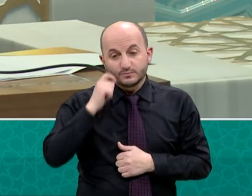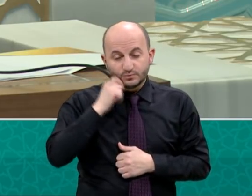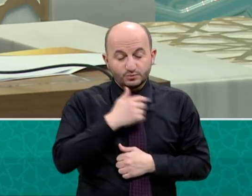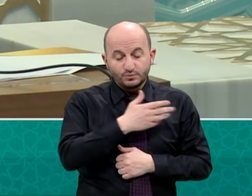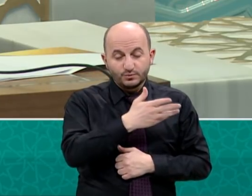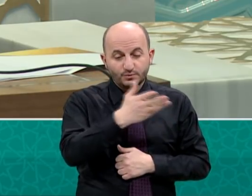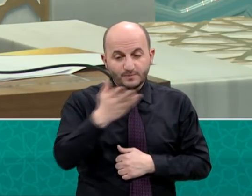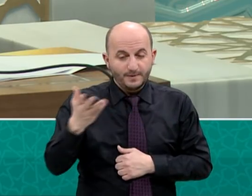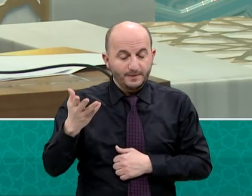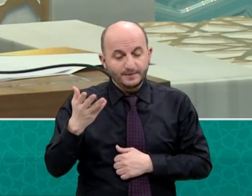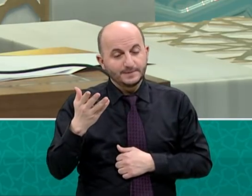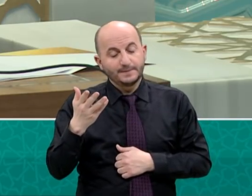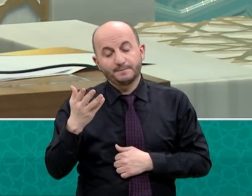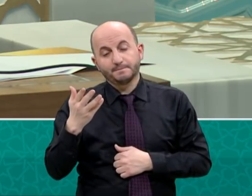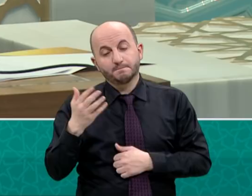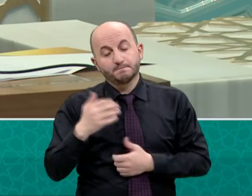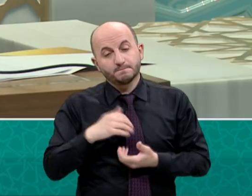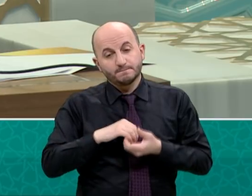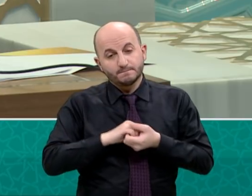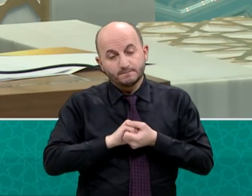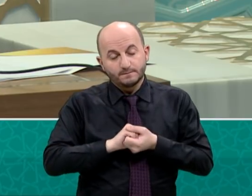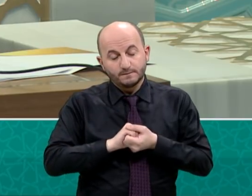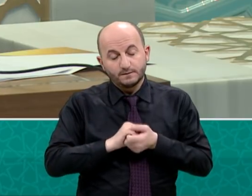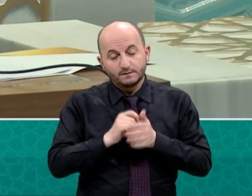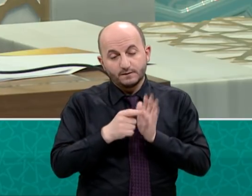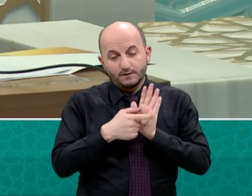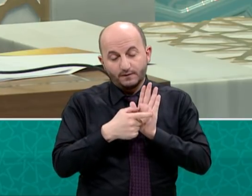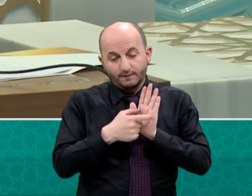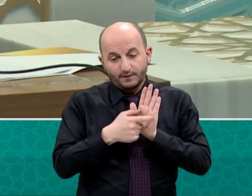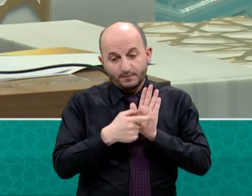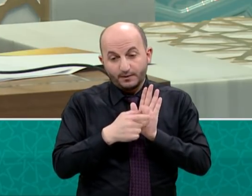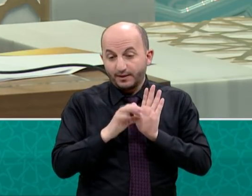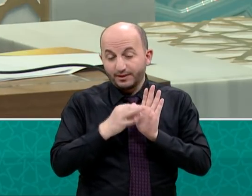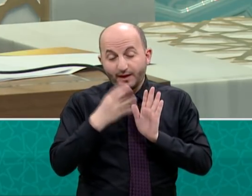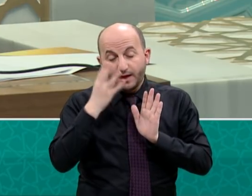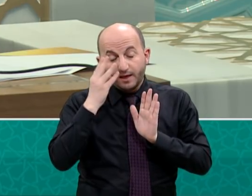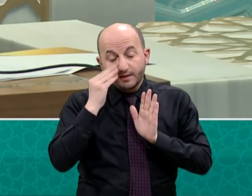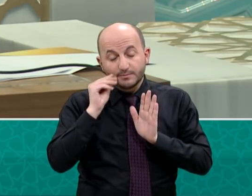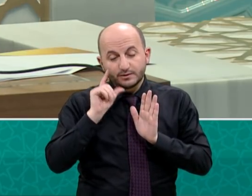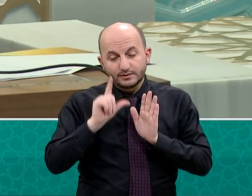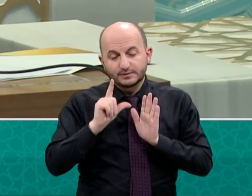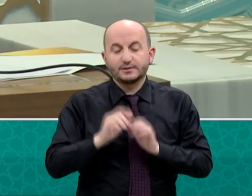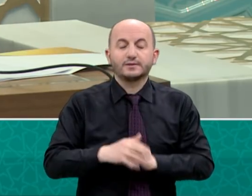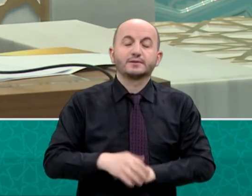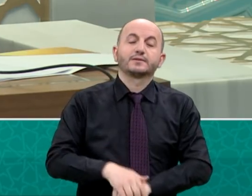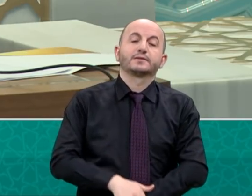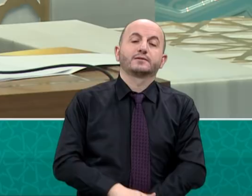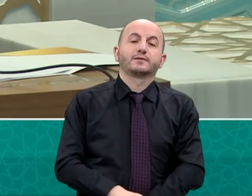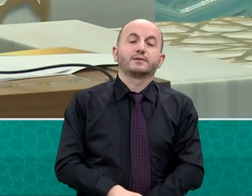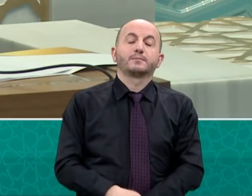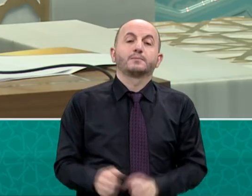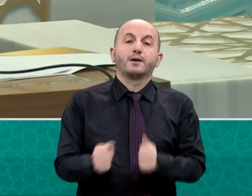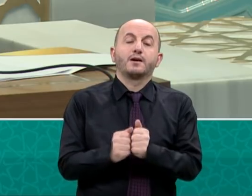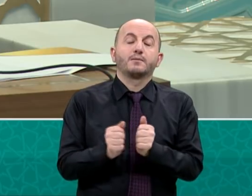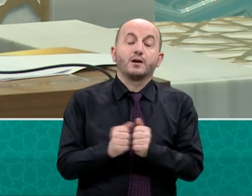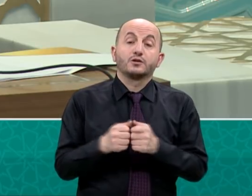Müslümanların bu sadakat kavramıyla neyi anlamaları gerektiğini